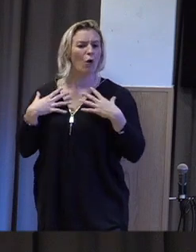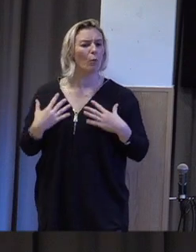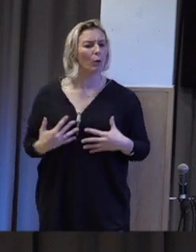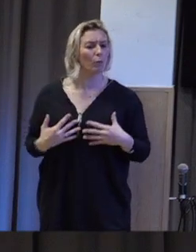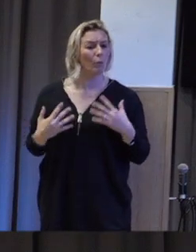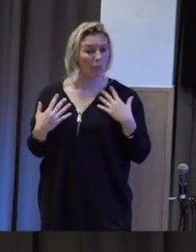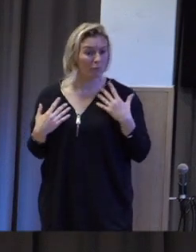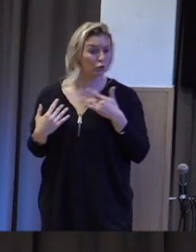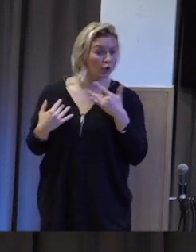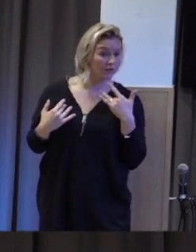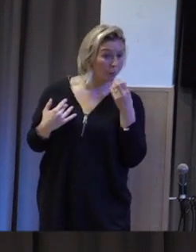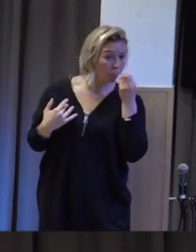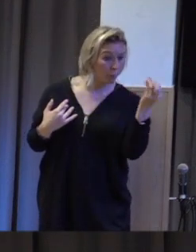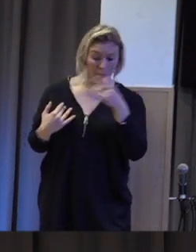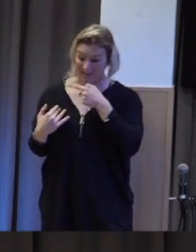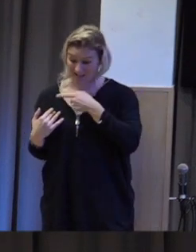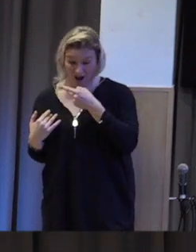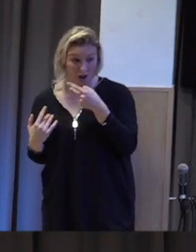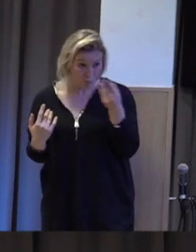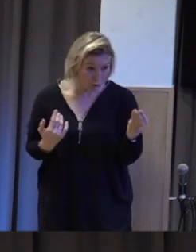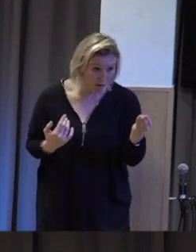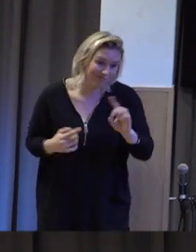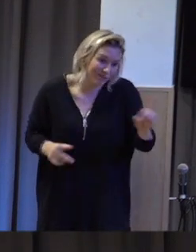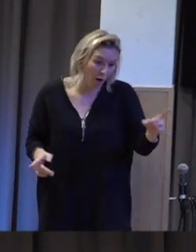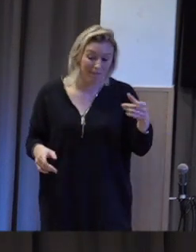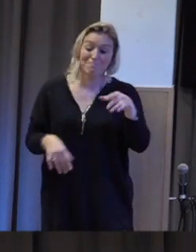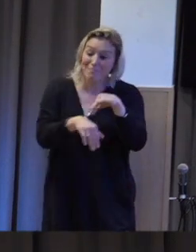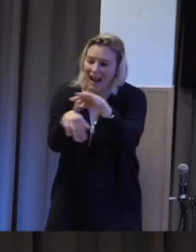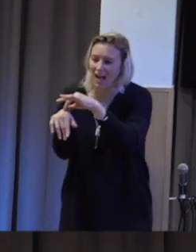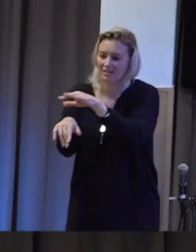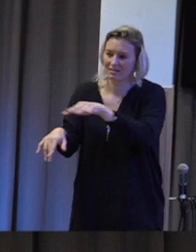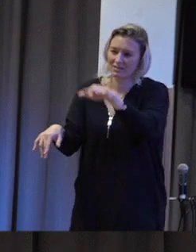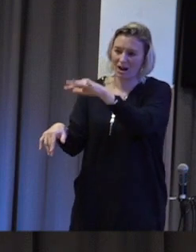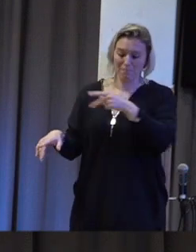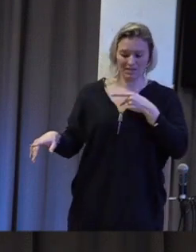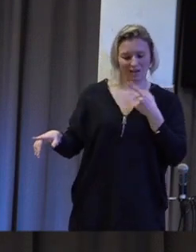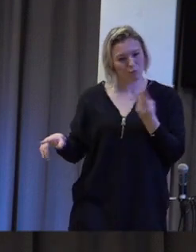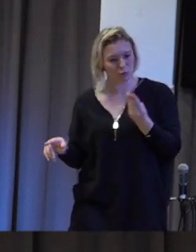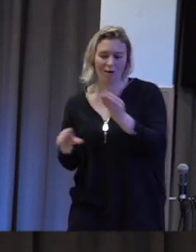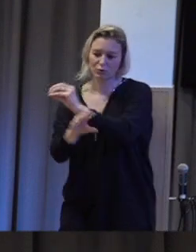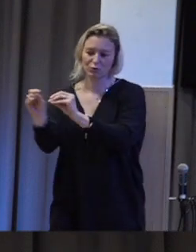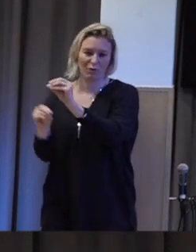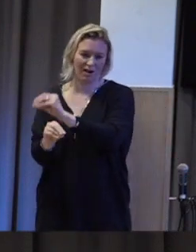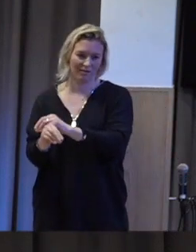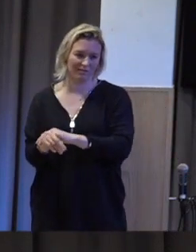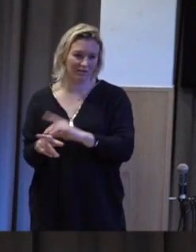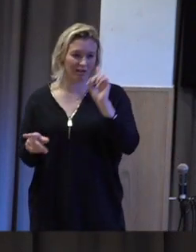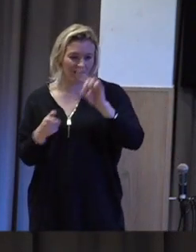médecins, mais ce sont les malades. Et je ne suis pas venu appeler des justes à la repentance, mais des